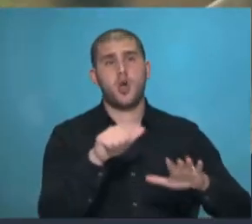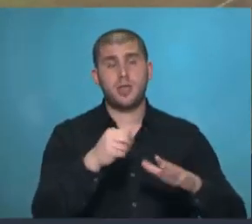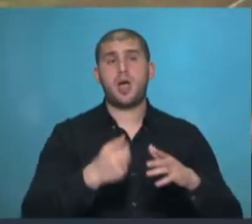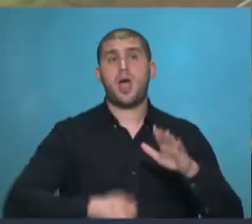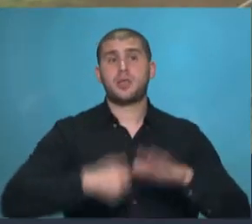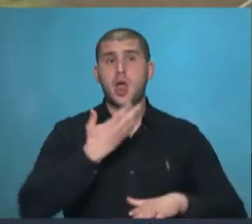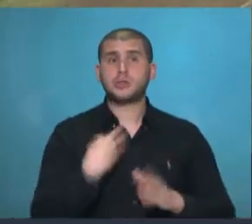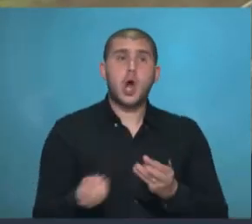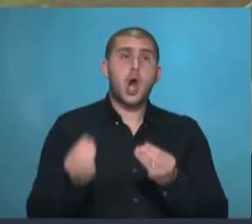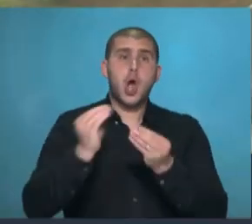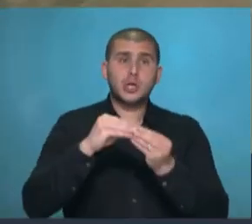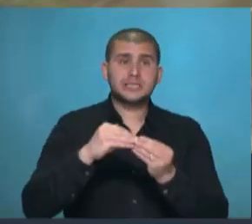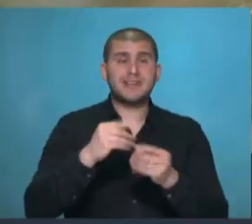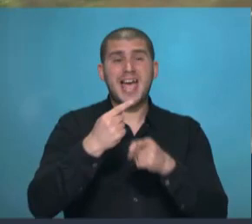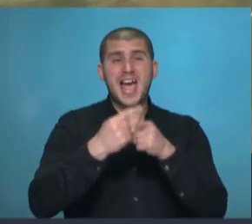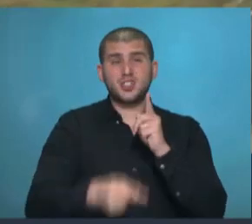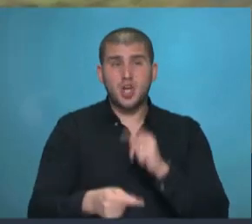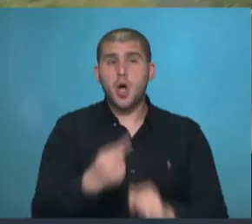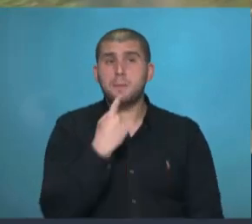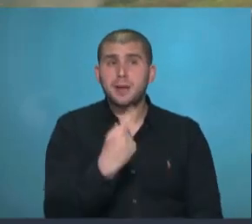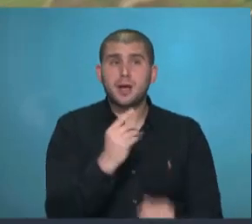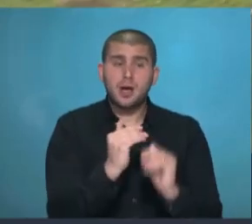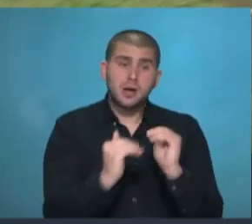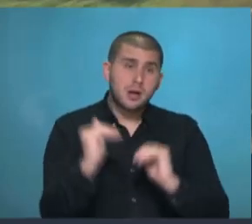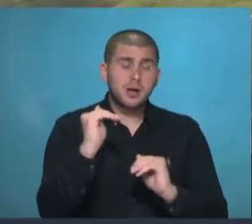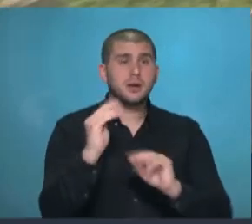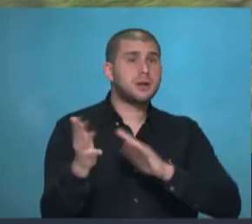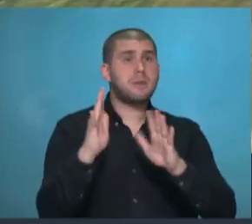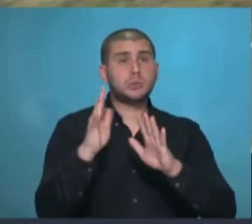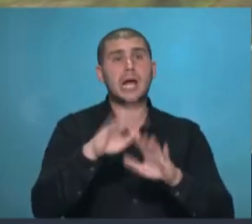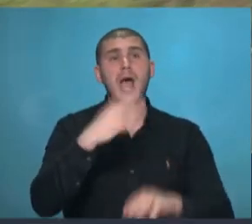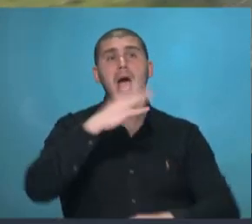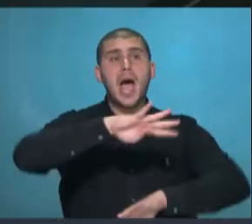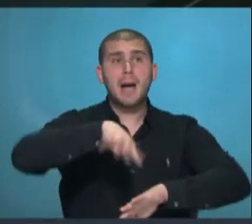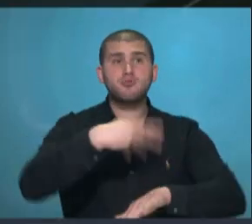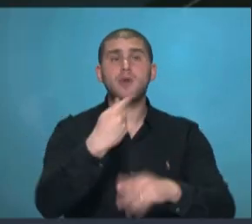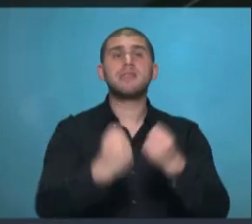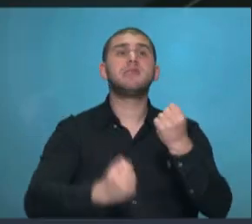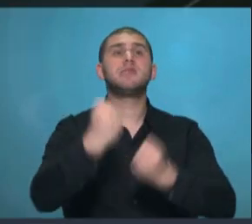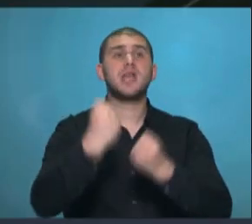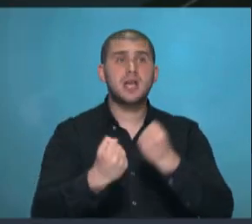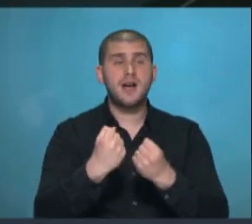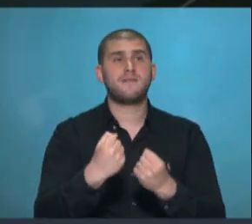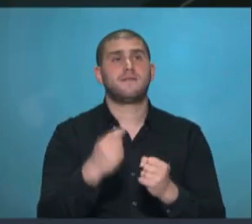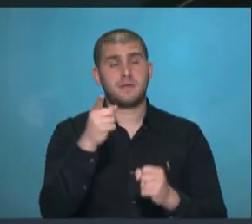רוצה להוסיף חצי שעה, כלומר להאריך את הממוצע ל4 שעות נהיגה, ועל כך לטענתה מוחים